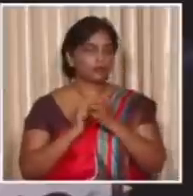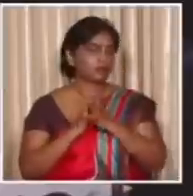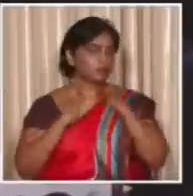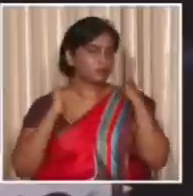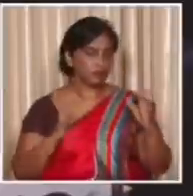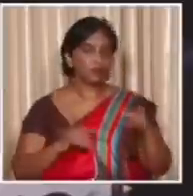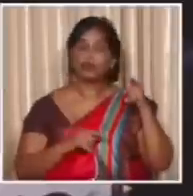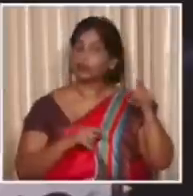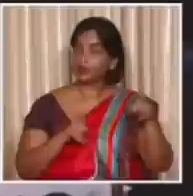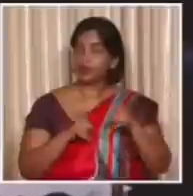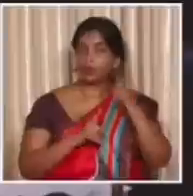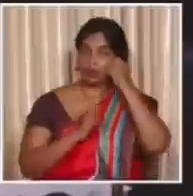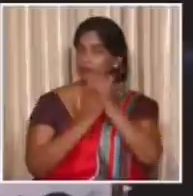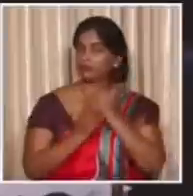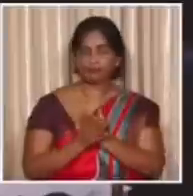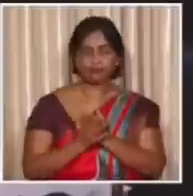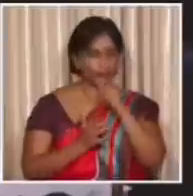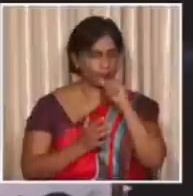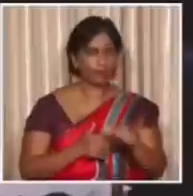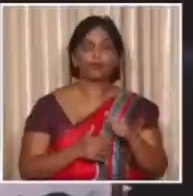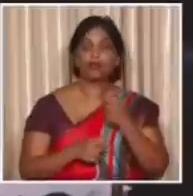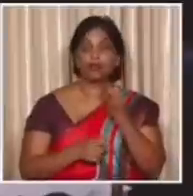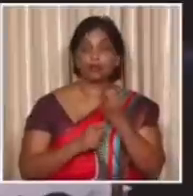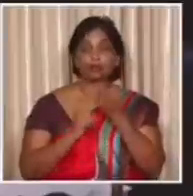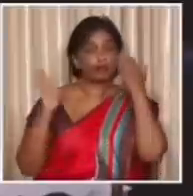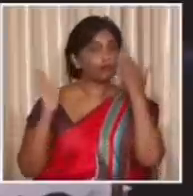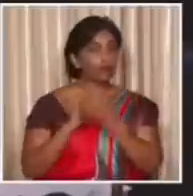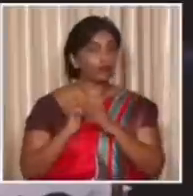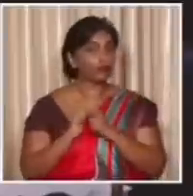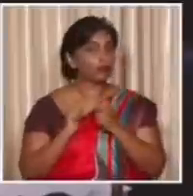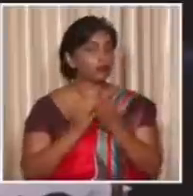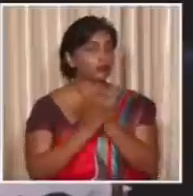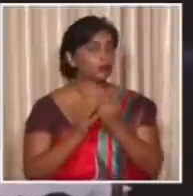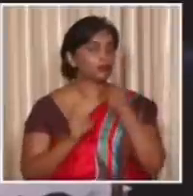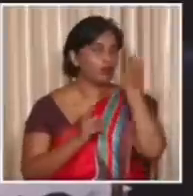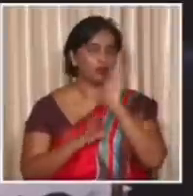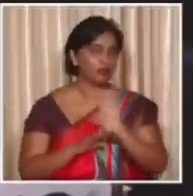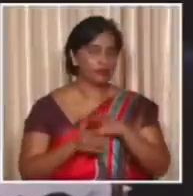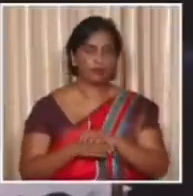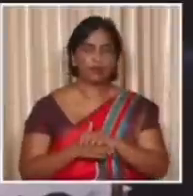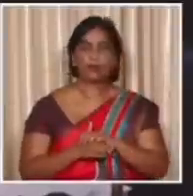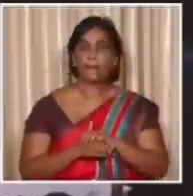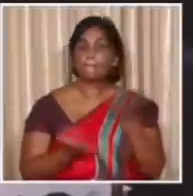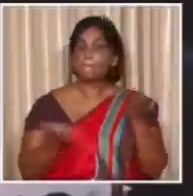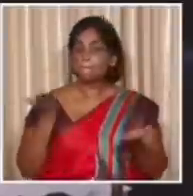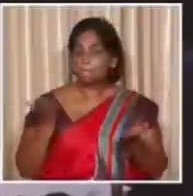වෙනවා ඒ නිසා මේ යෝජනාවලිය කිසිසේත්ම ආර්ථික දේහයේ මතු වී තිබෙන ගැටලුවට විසඳුම් හිමීමක් නෙමෙයි බැලන්ස්